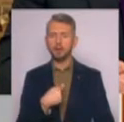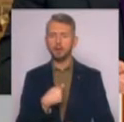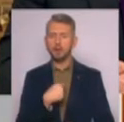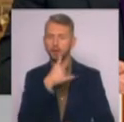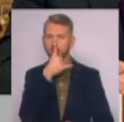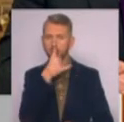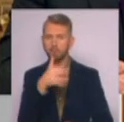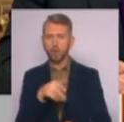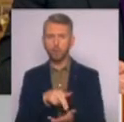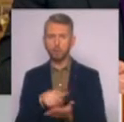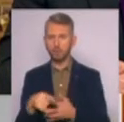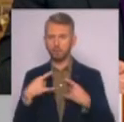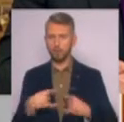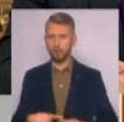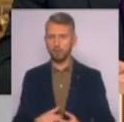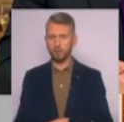пройти в флюорографию.